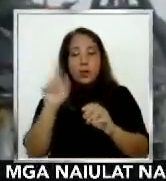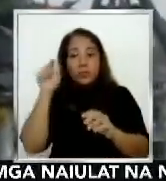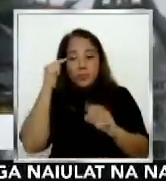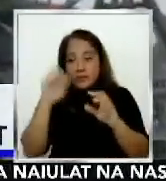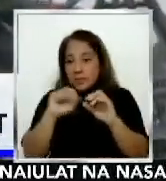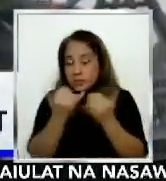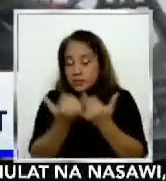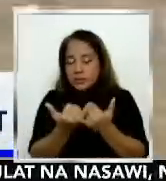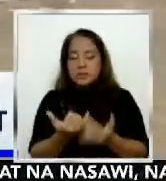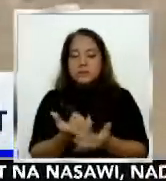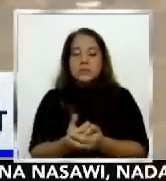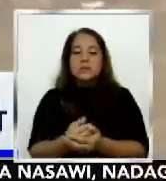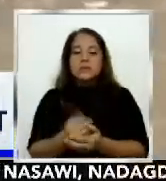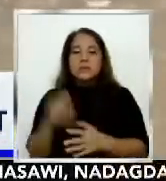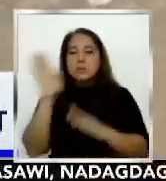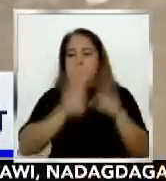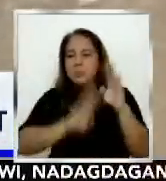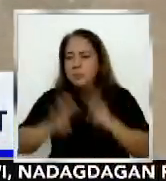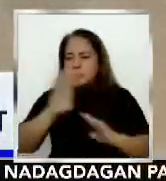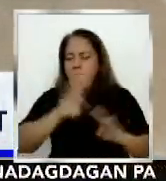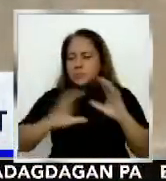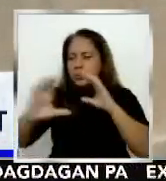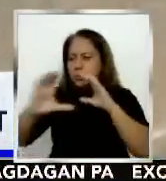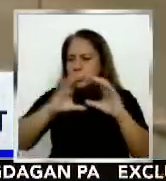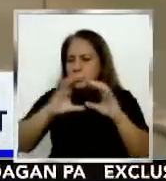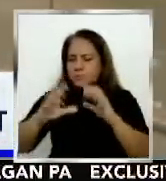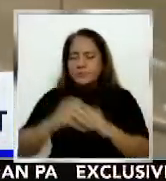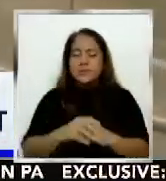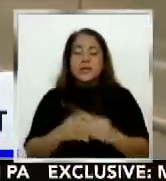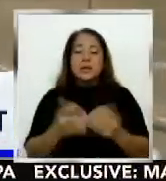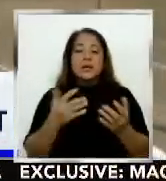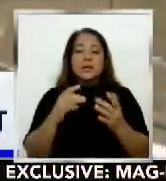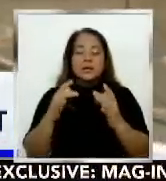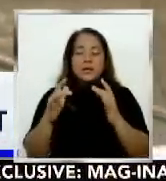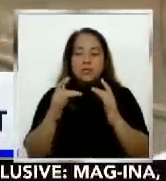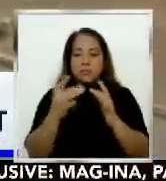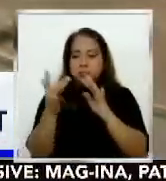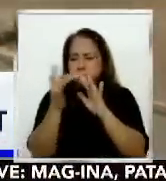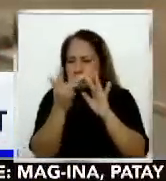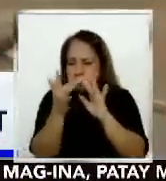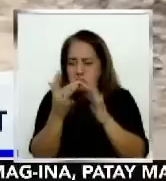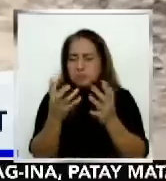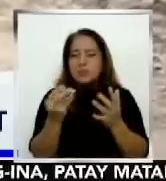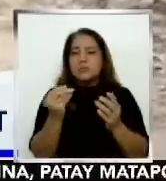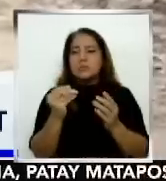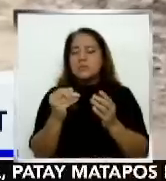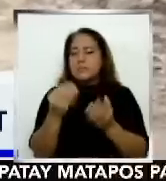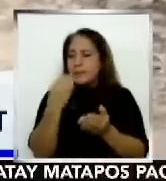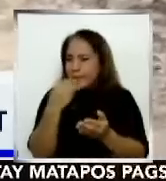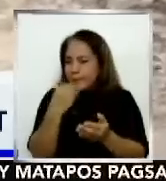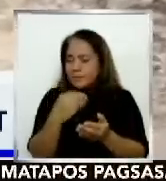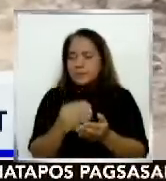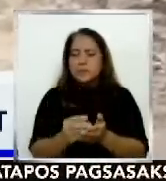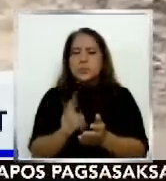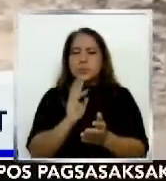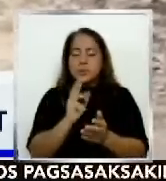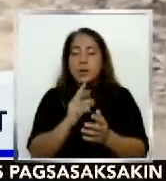sa problema sa komunikasyon, pagkain, tubig at mga materyales para sa mga itatayong mga